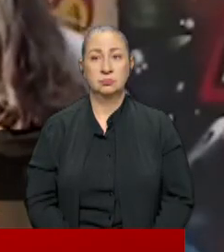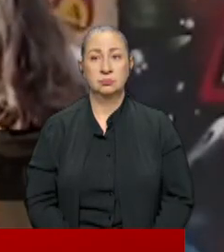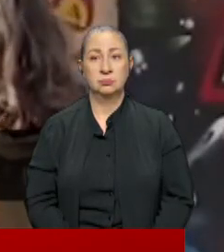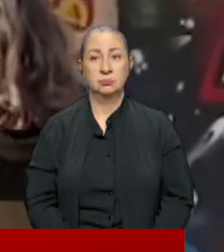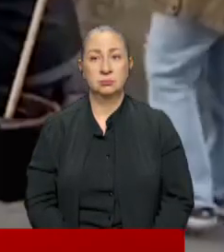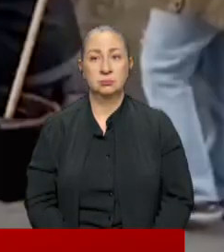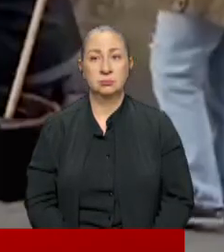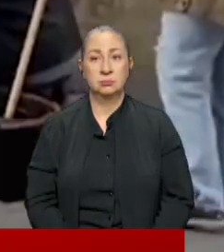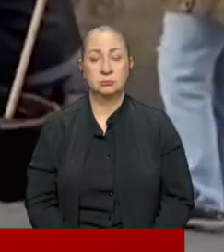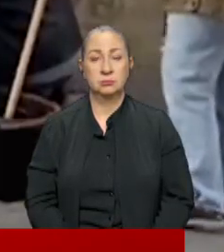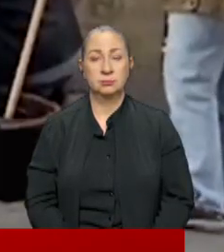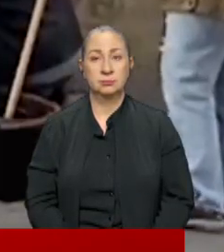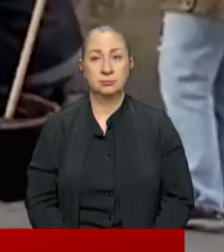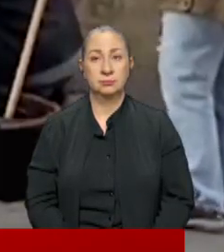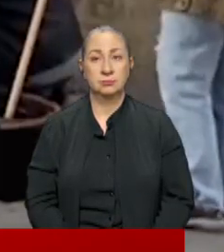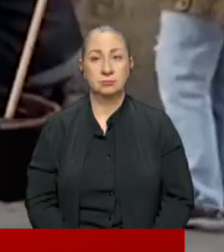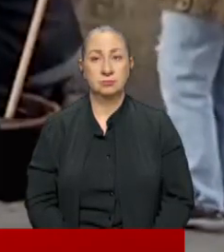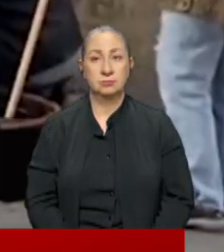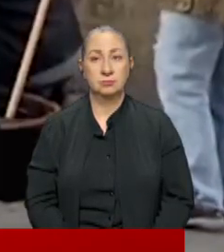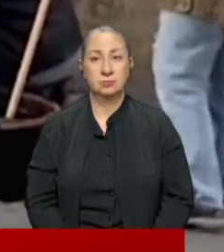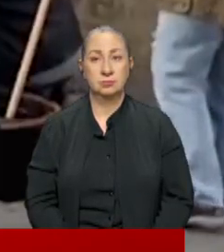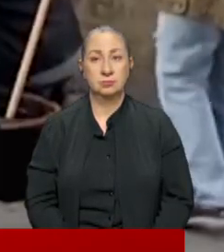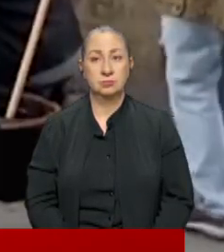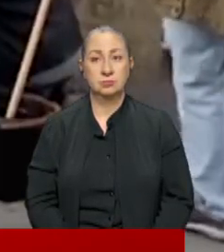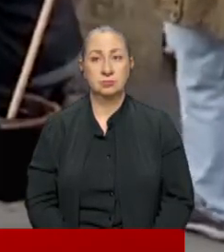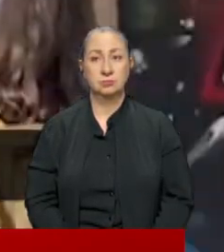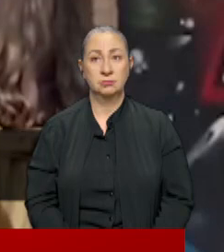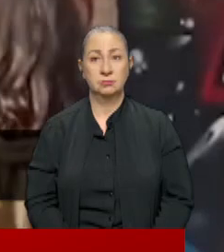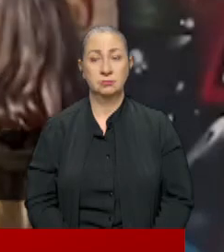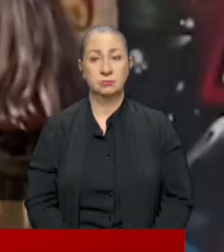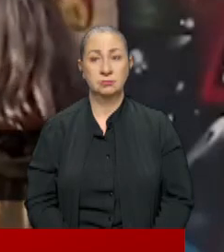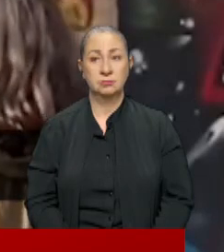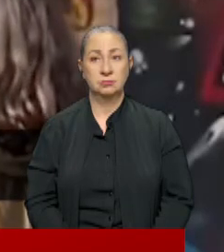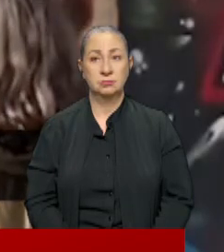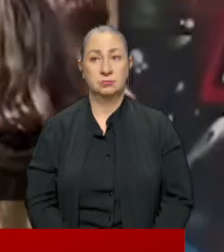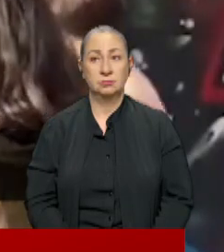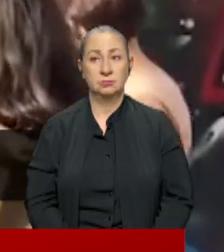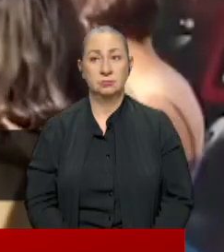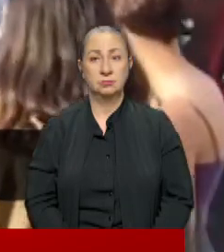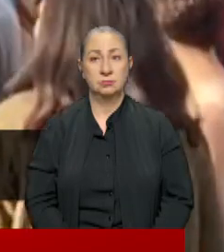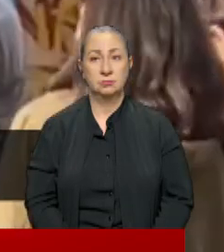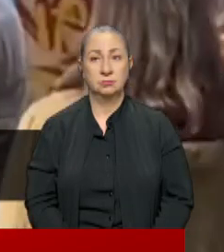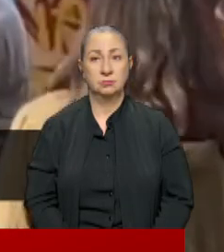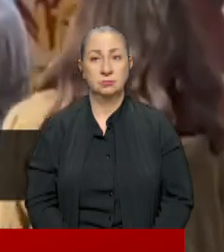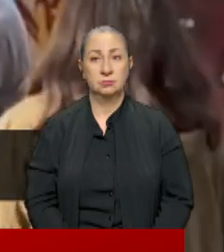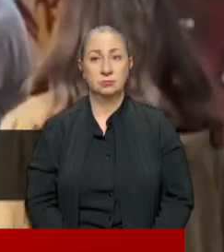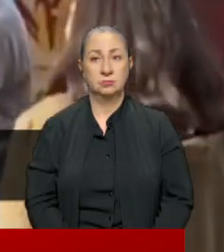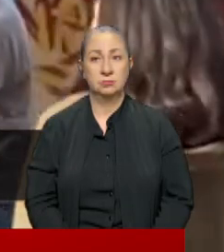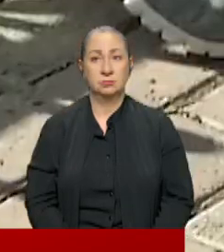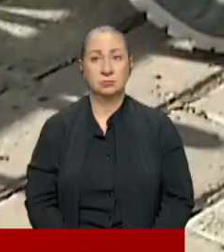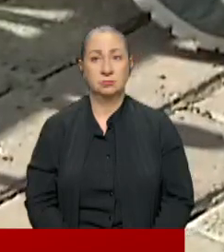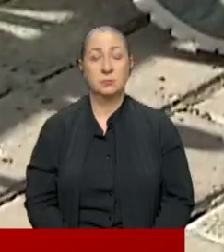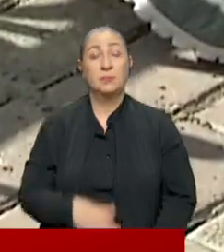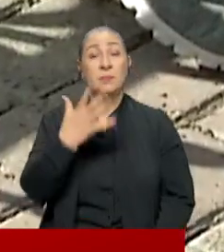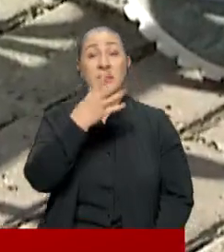borç olarak veriliyor. Mezun olduğumuzda on binlerce lira borçla baş başa kalıyoruz. Evlerimize hacizler varsa 3 kuruş maaşımıza kısıtlamalar